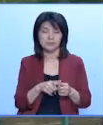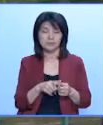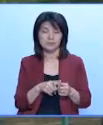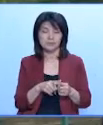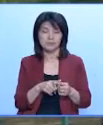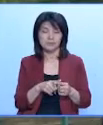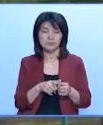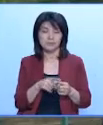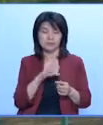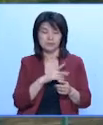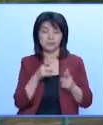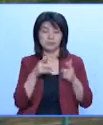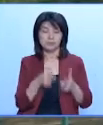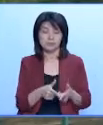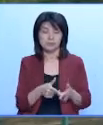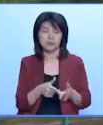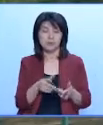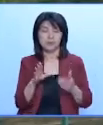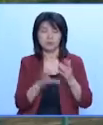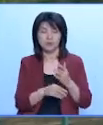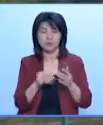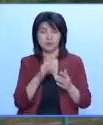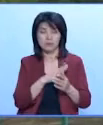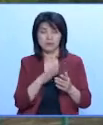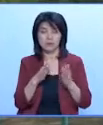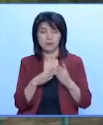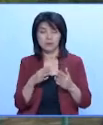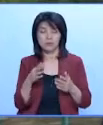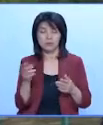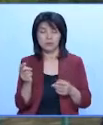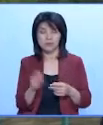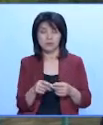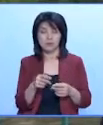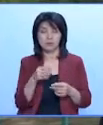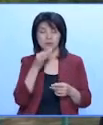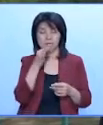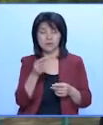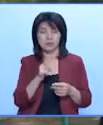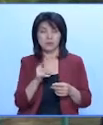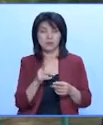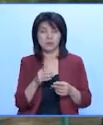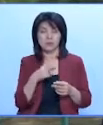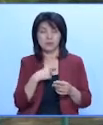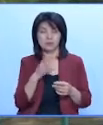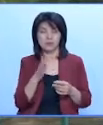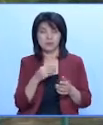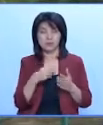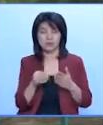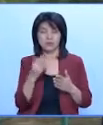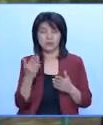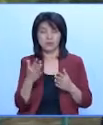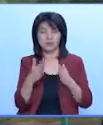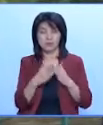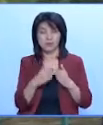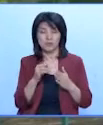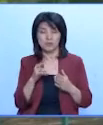оқыс ұстройылсы. Содың үйге келгенен кейін, айтады, мен Пушкинге сіздерге апарайын, үй әперейін, өздерің туған